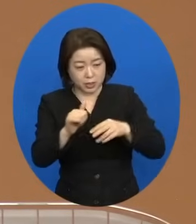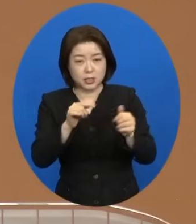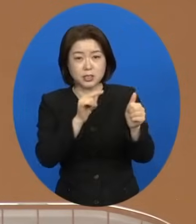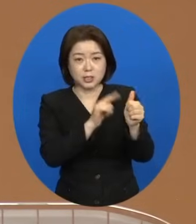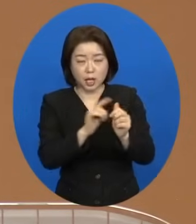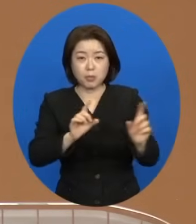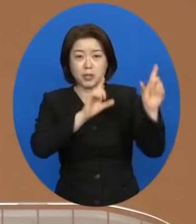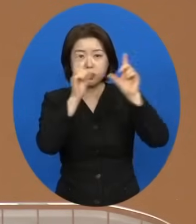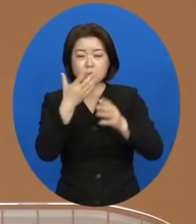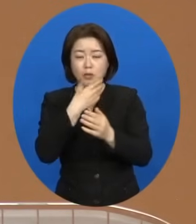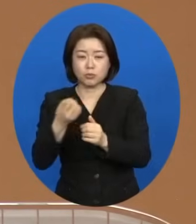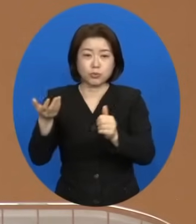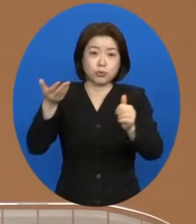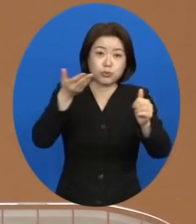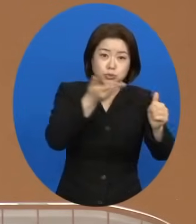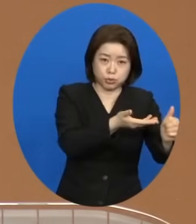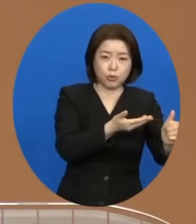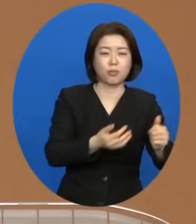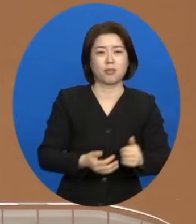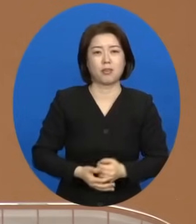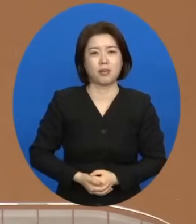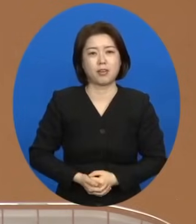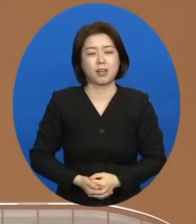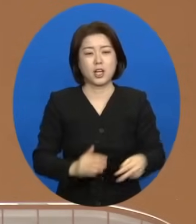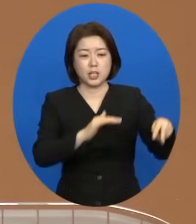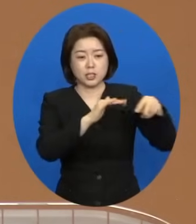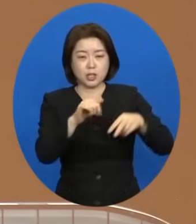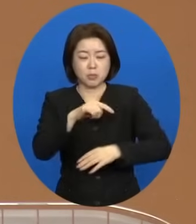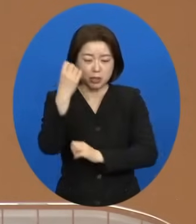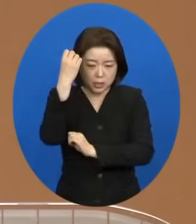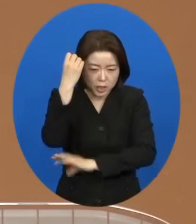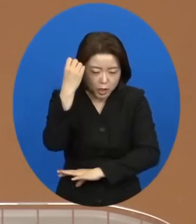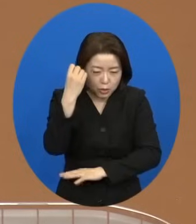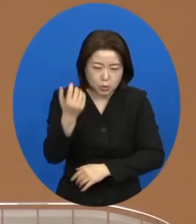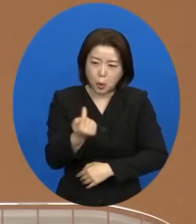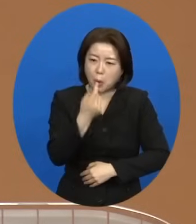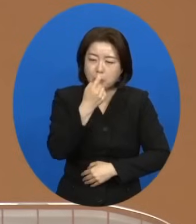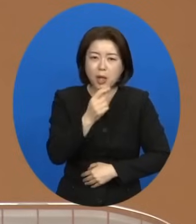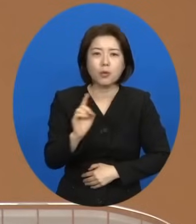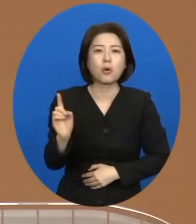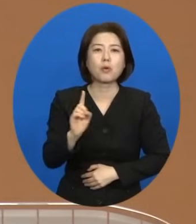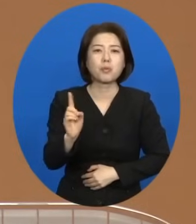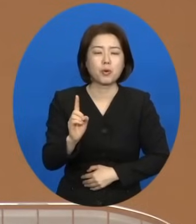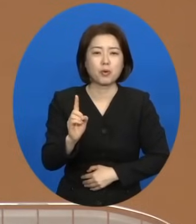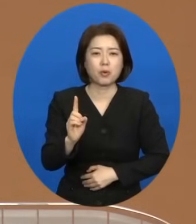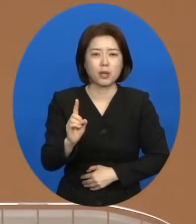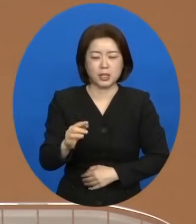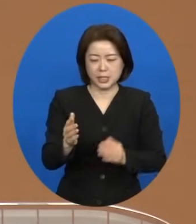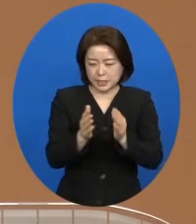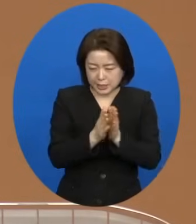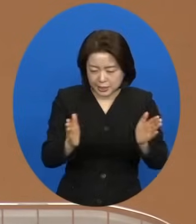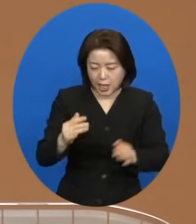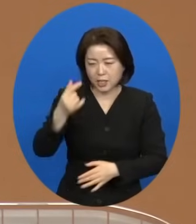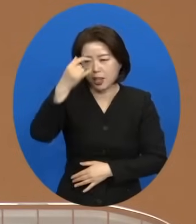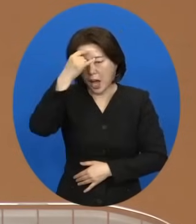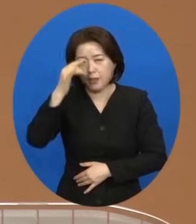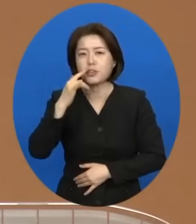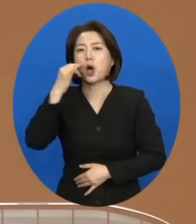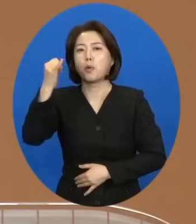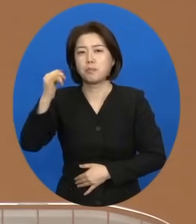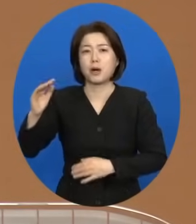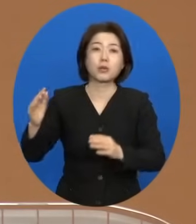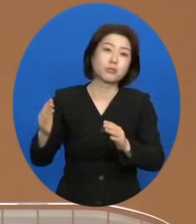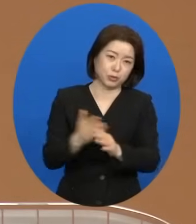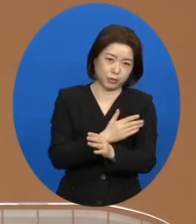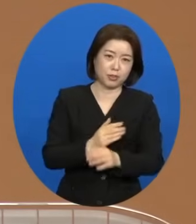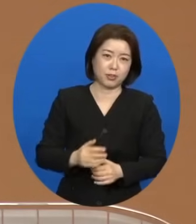경외했던 사무엘이 그 기반을 어디서 잡았을까 시작은 바로 나였던 것입니다 세살이 그 될